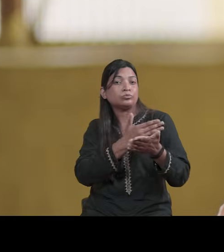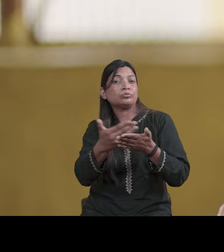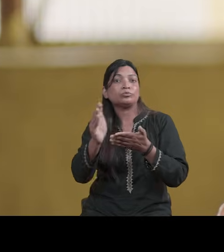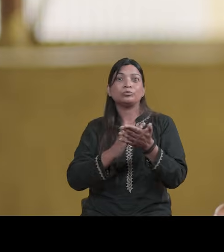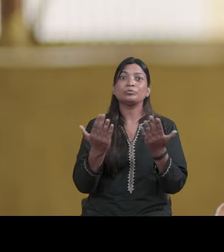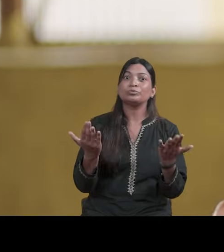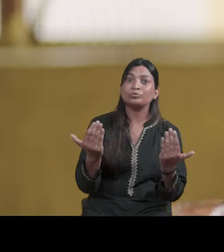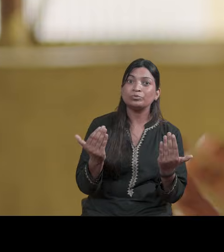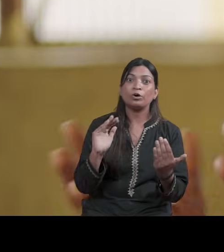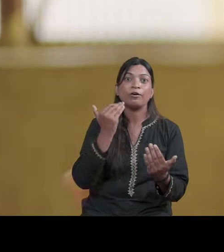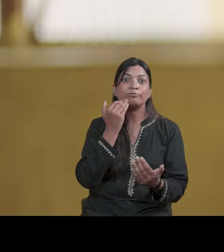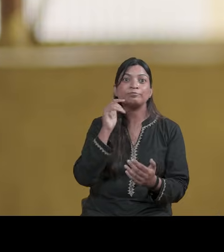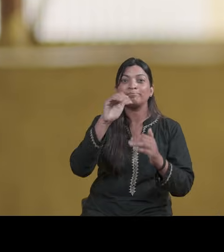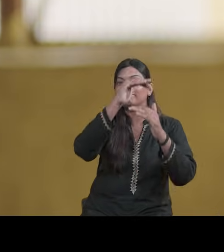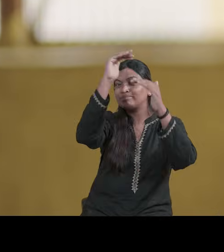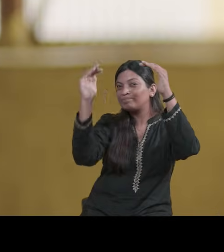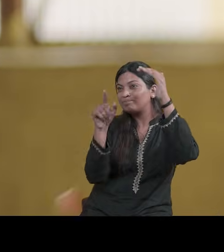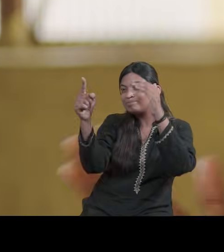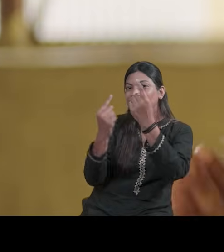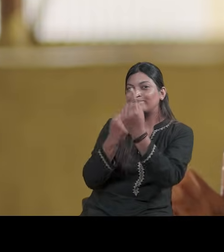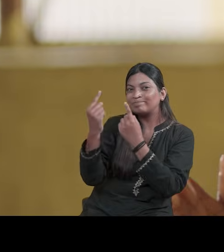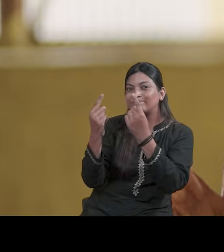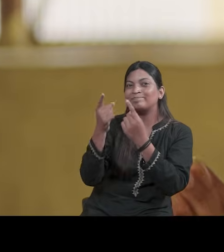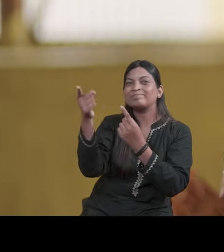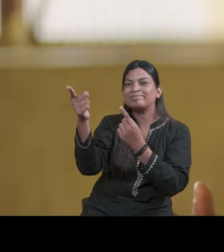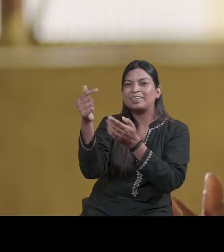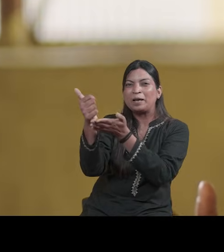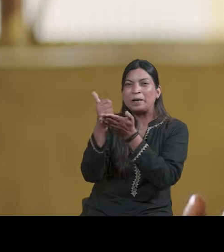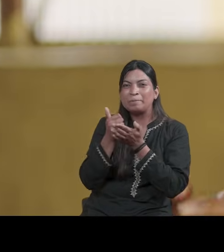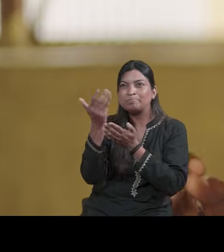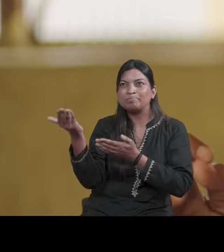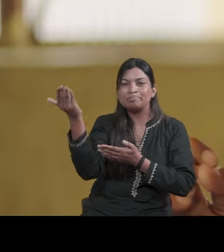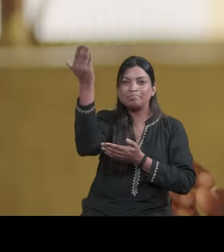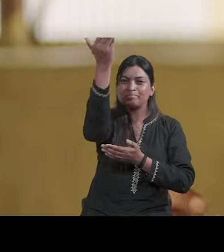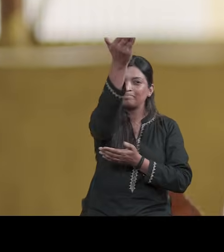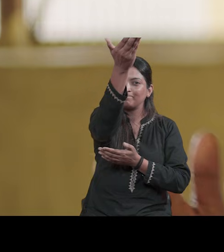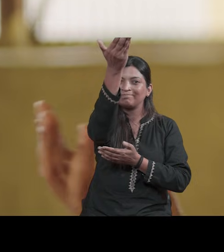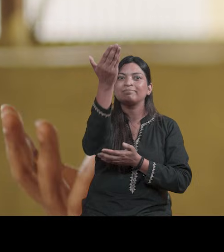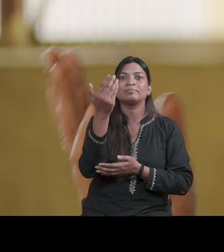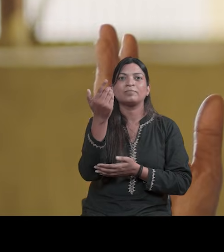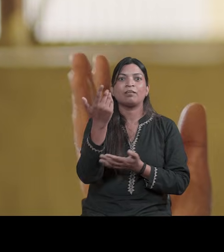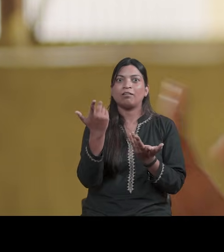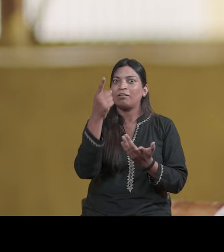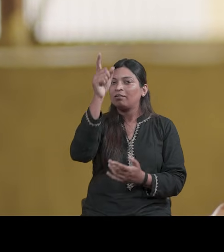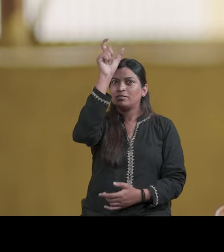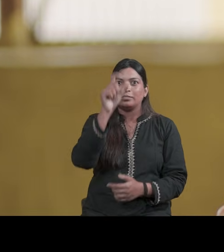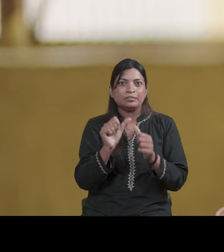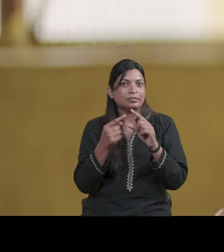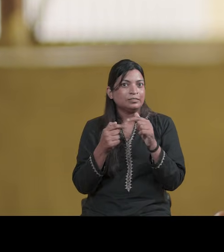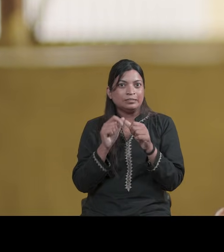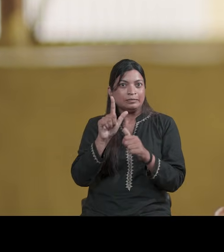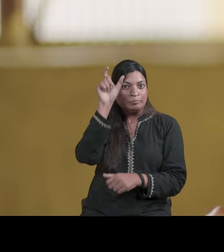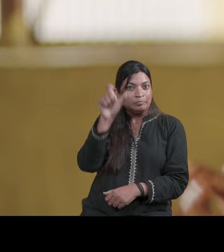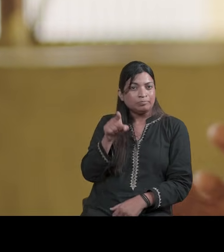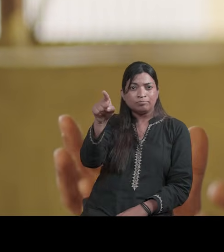सिंगड़कर साहब के सहयोग से जब हमारी बात वहाँ तक प्रधानमंत्री जी तक पहुँची, तो अटल बिहारी वाजपेयी जी जो एक बहुत बड़े भावुक